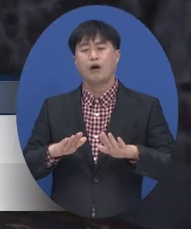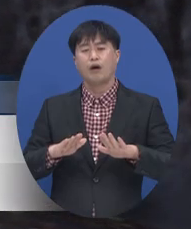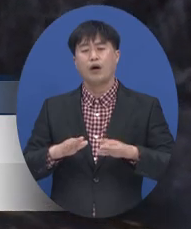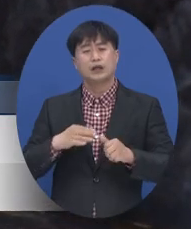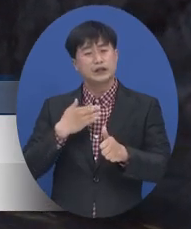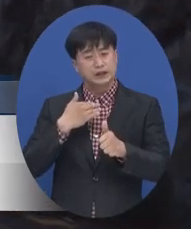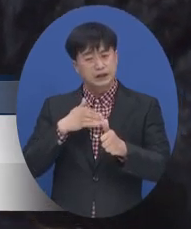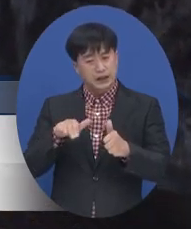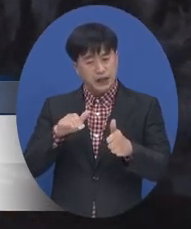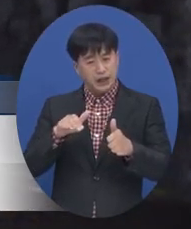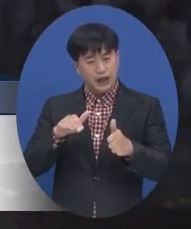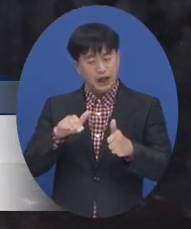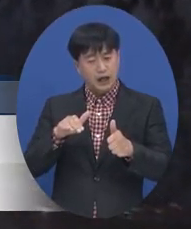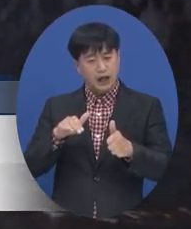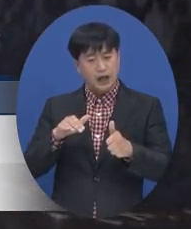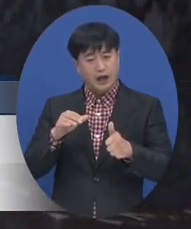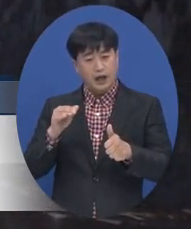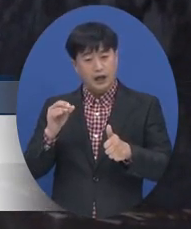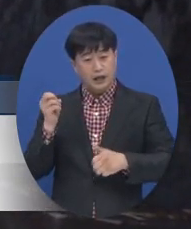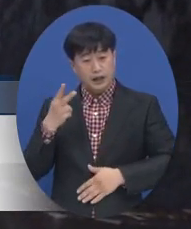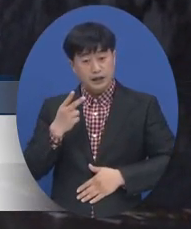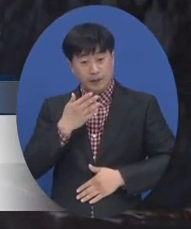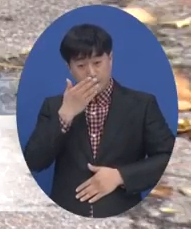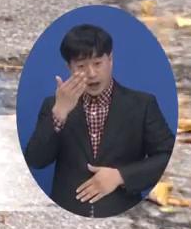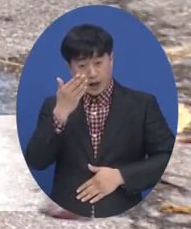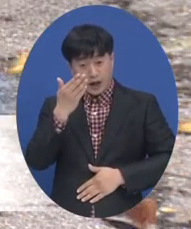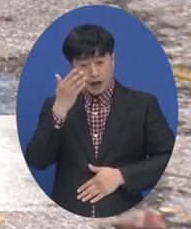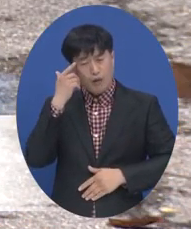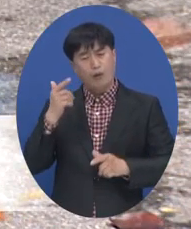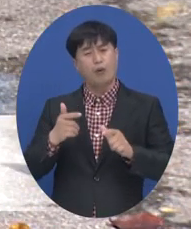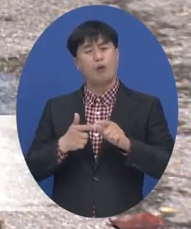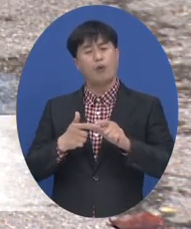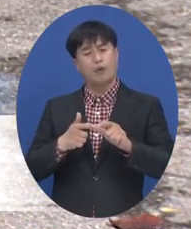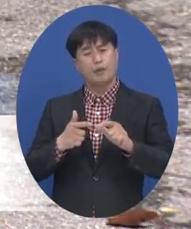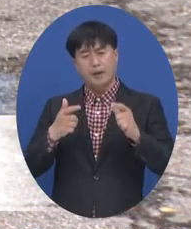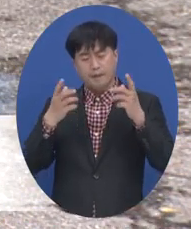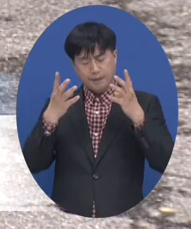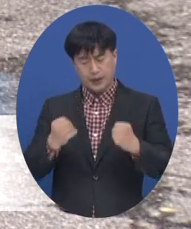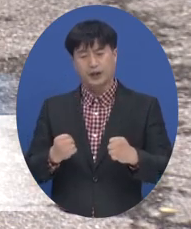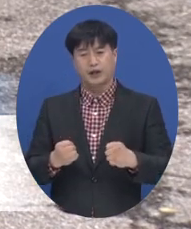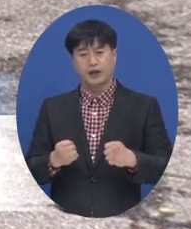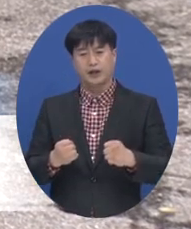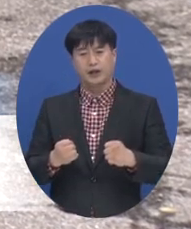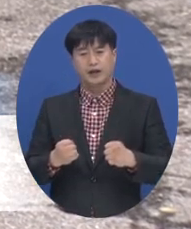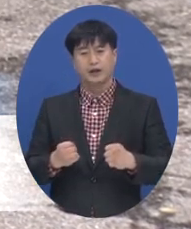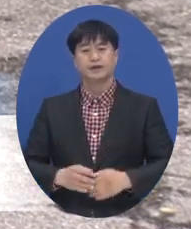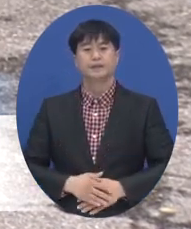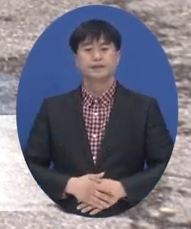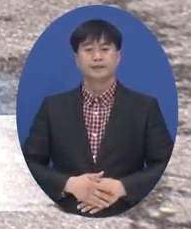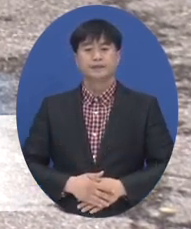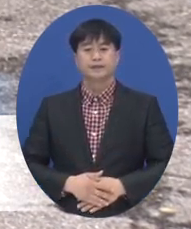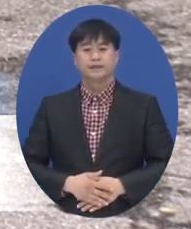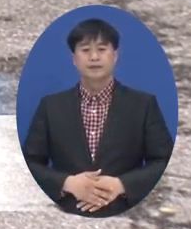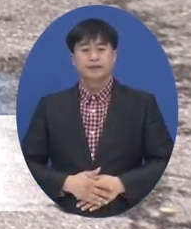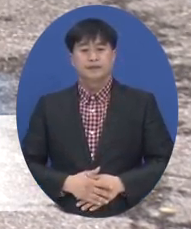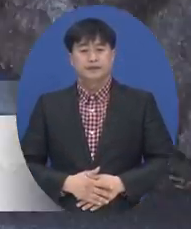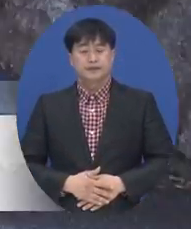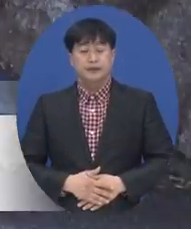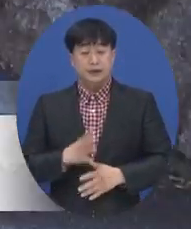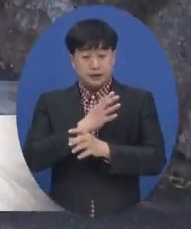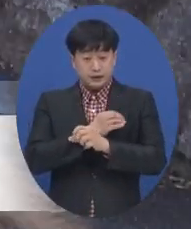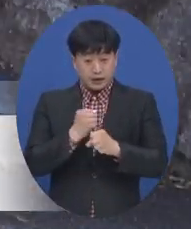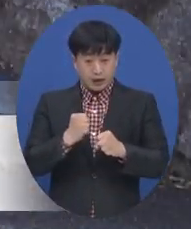또 요번에 또 어떻게 또 그만두게 될 것인가? 다시 할 것인가 고민이 많이 되죠.